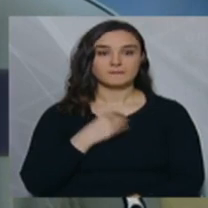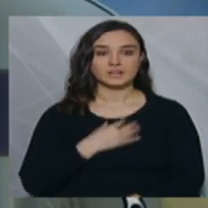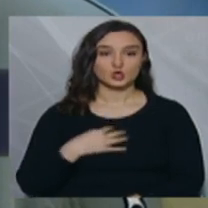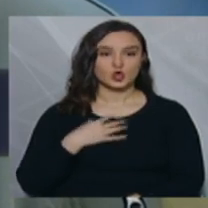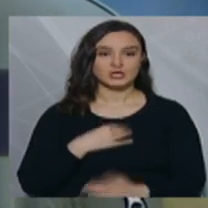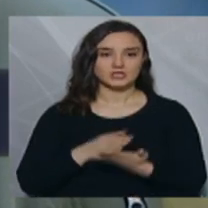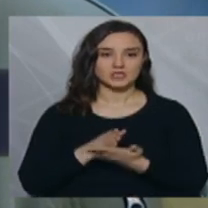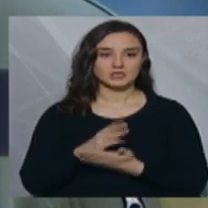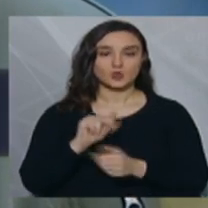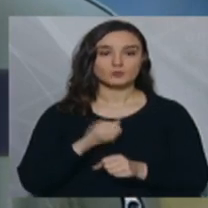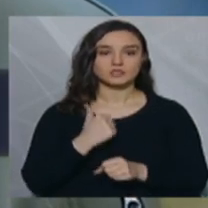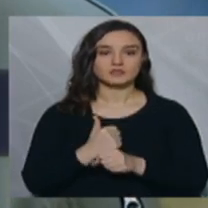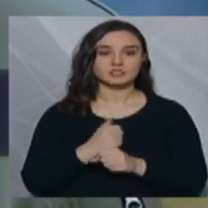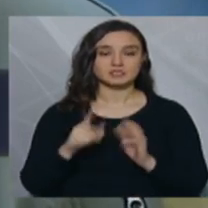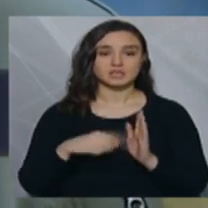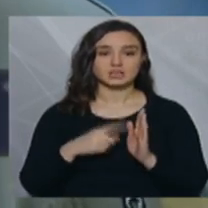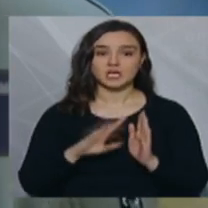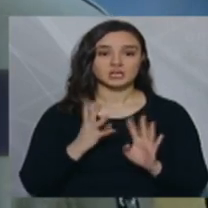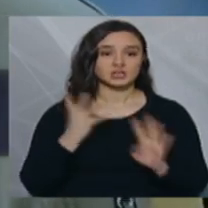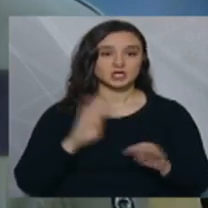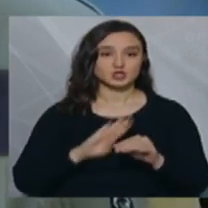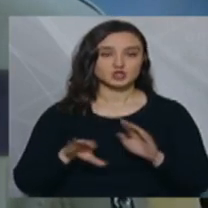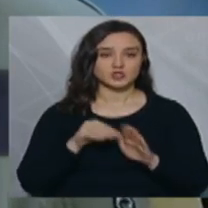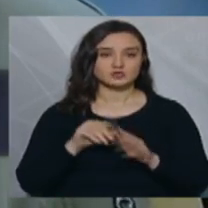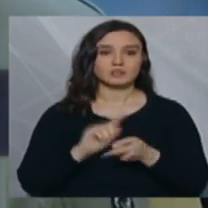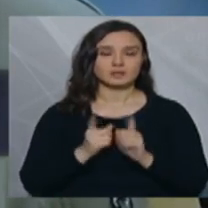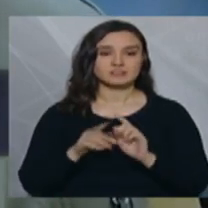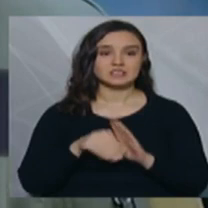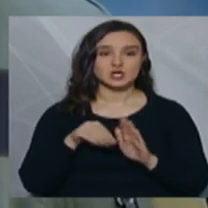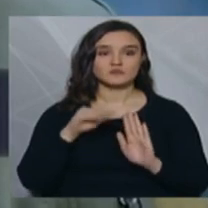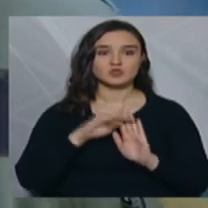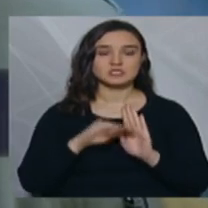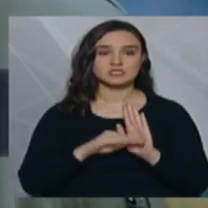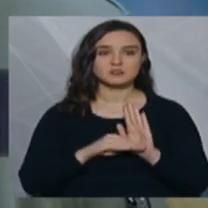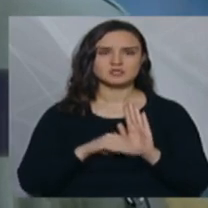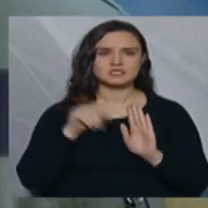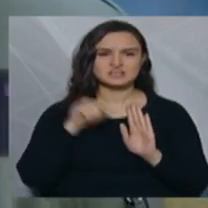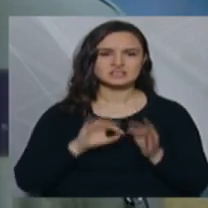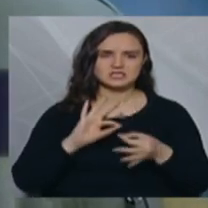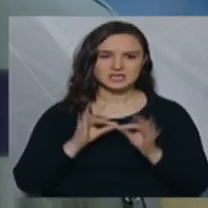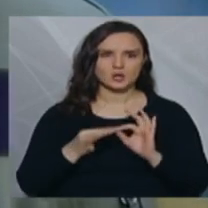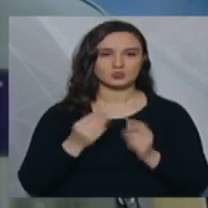პრიორიტეტი და უმთავრესი საკითხი არის არ არის გარეშე არჩევნები, არამედ საარჩევნო სისტემის ფუნდამენტური ცვლილება.